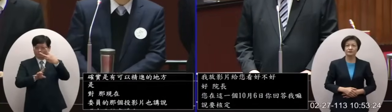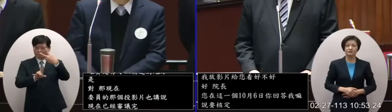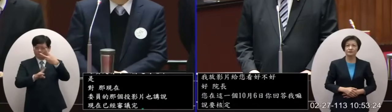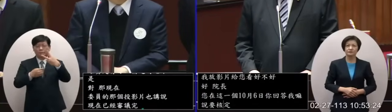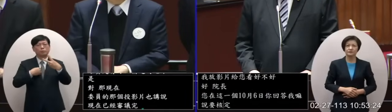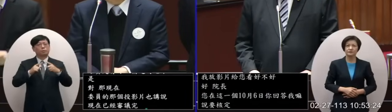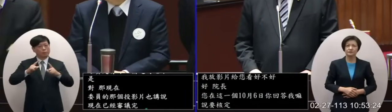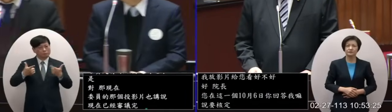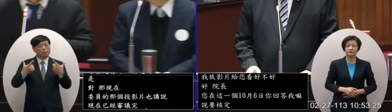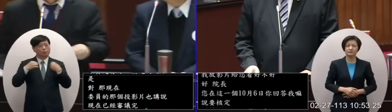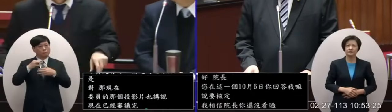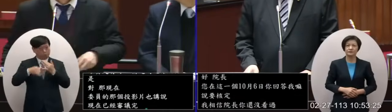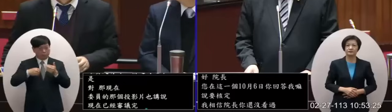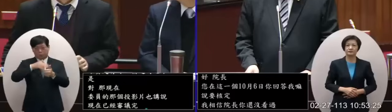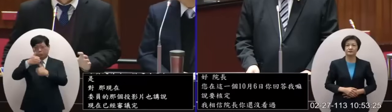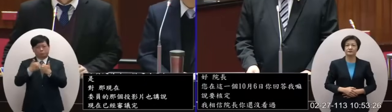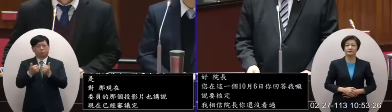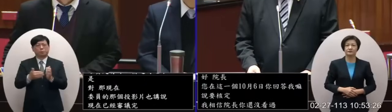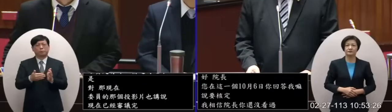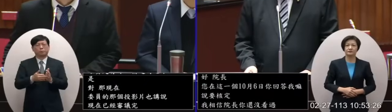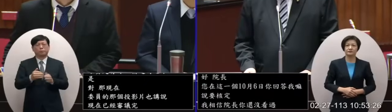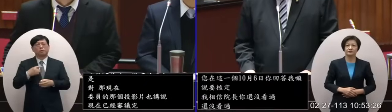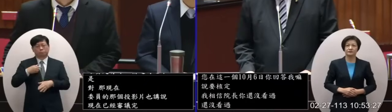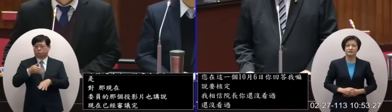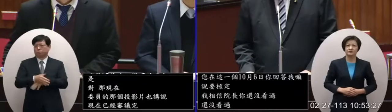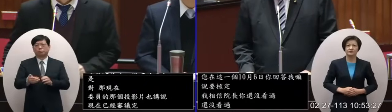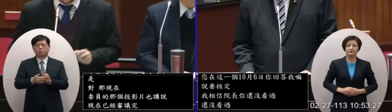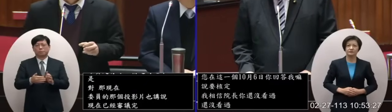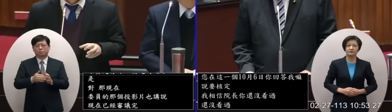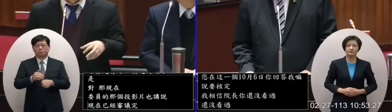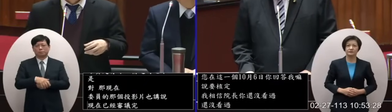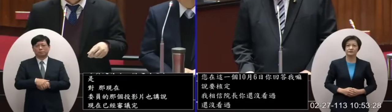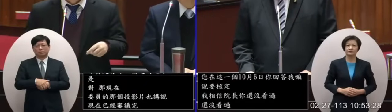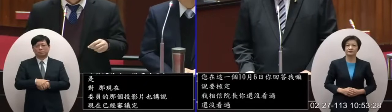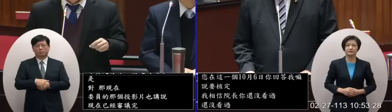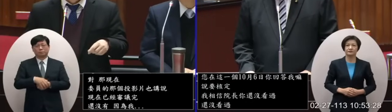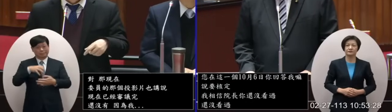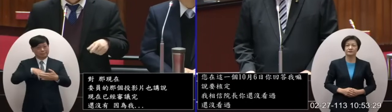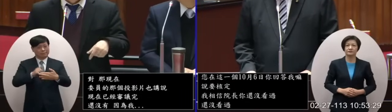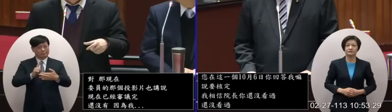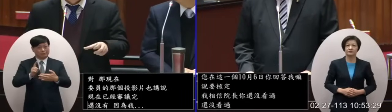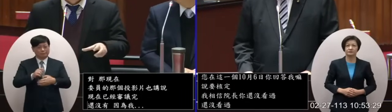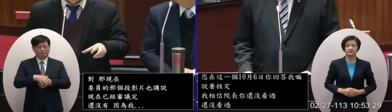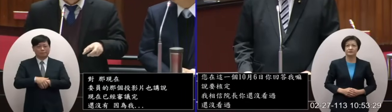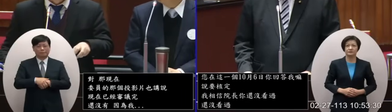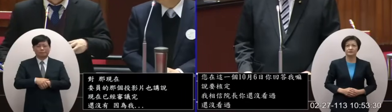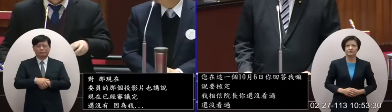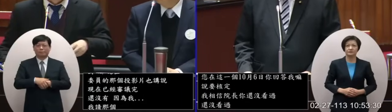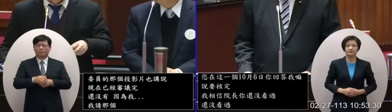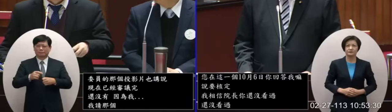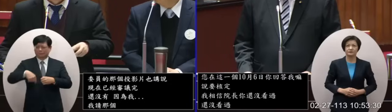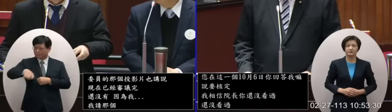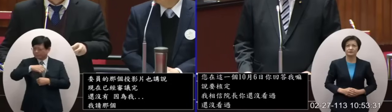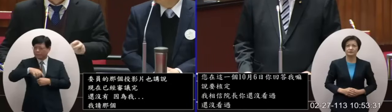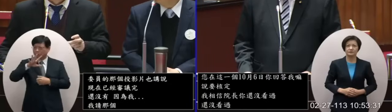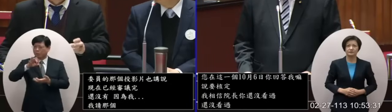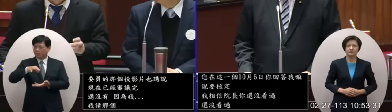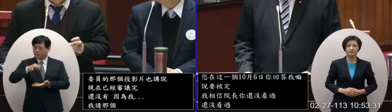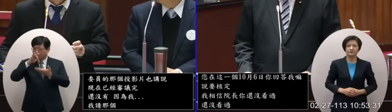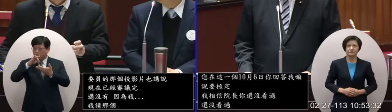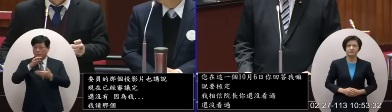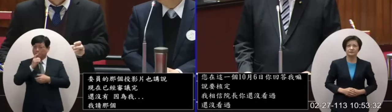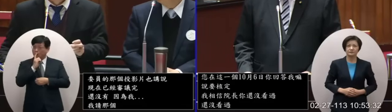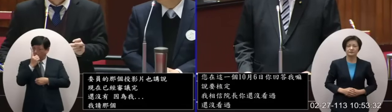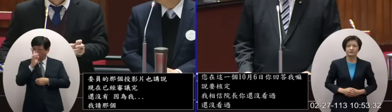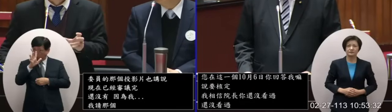2月15号我们大概原则上有召开会议，大概原则通过了嘛，那是说。里面大家有提议的，所以